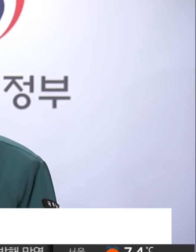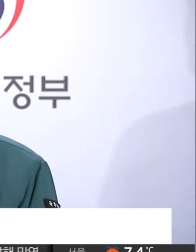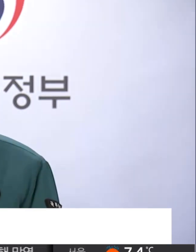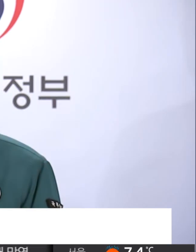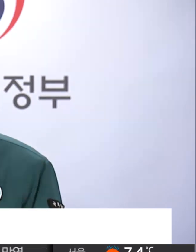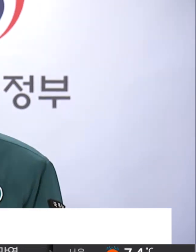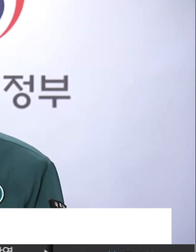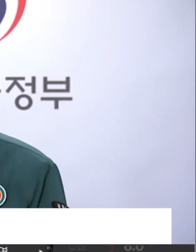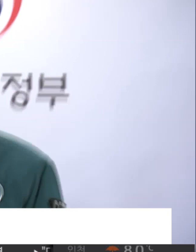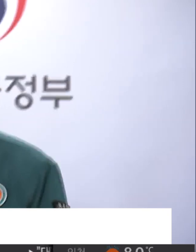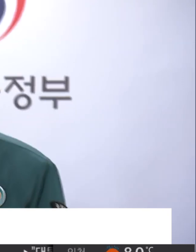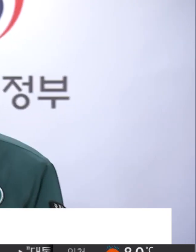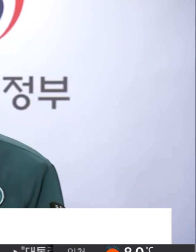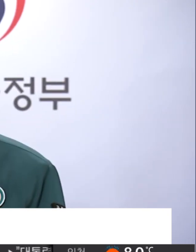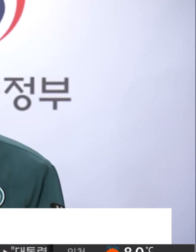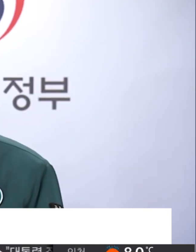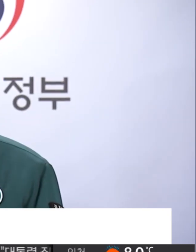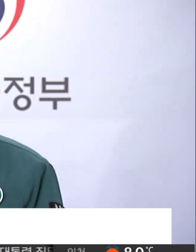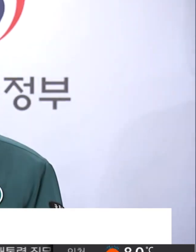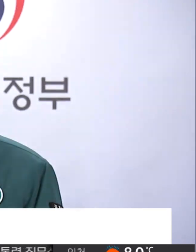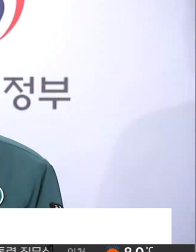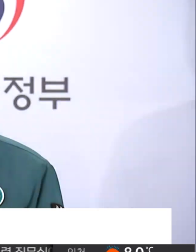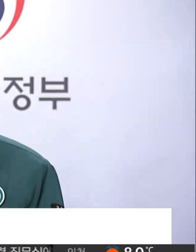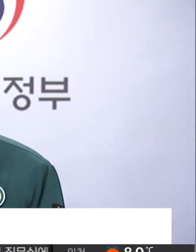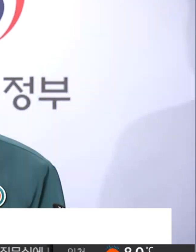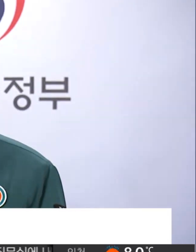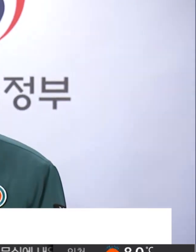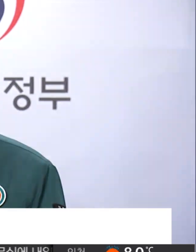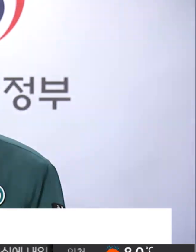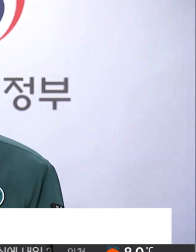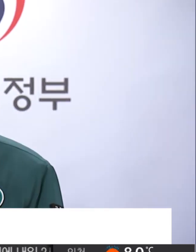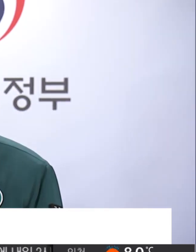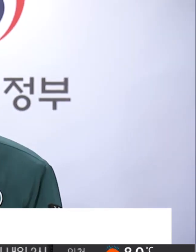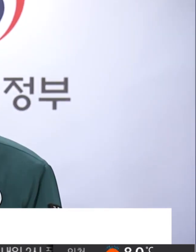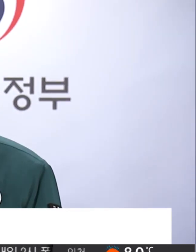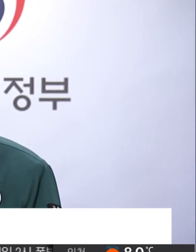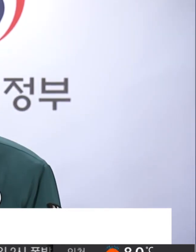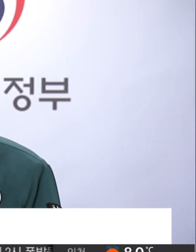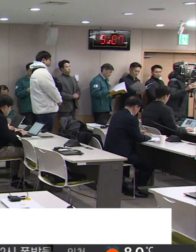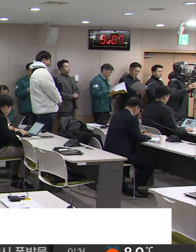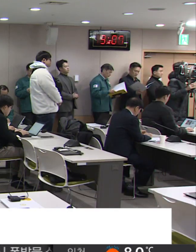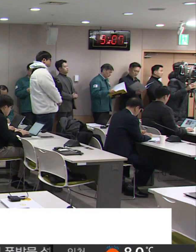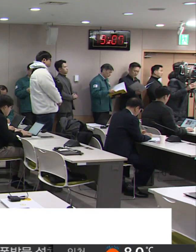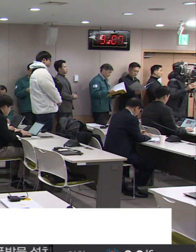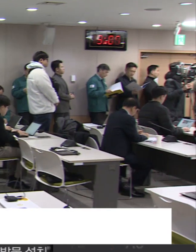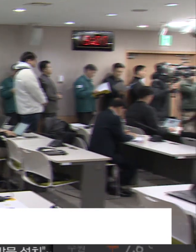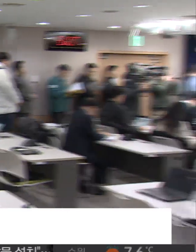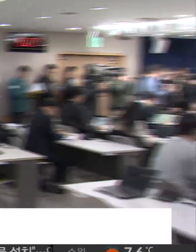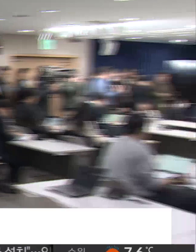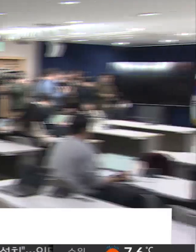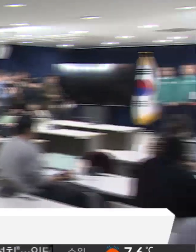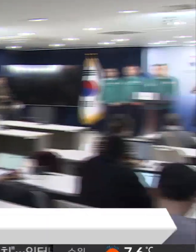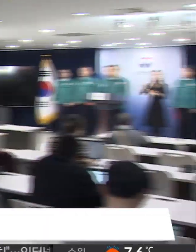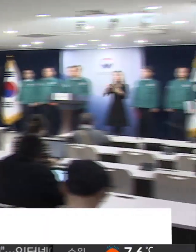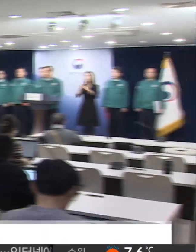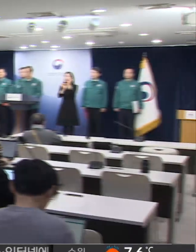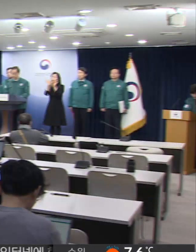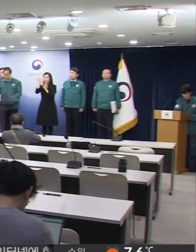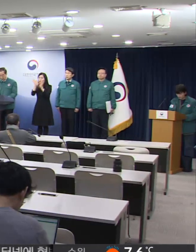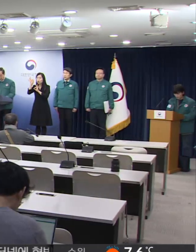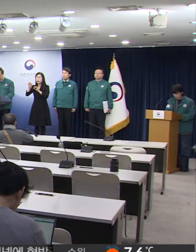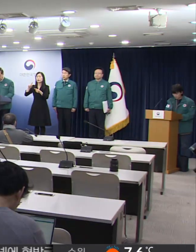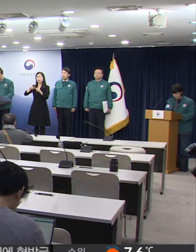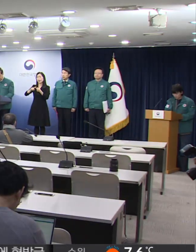생명과 건강을 볼모로 삼는 있어서는 안 되는 일입니다. 그러나 이번 담화에선